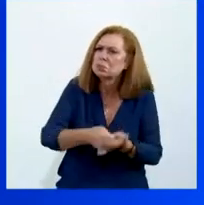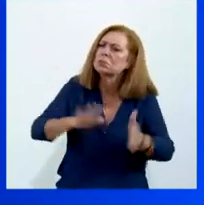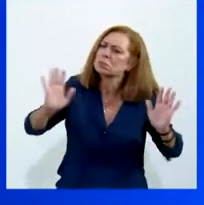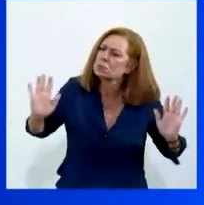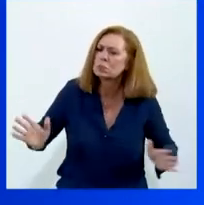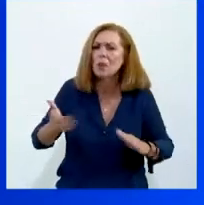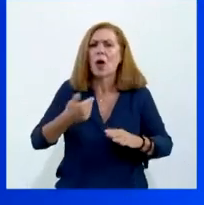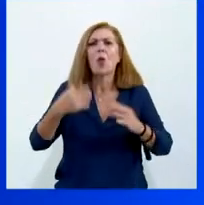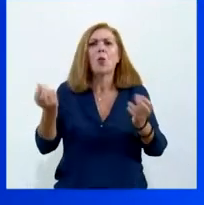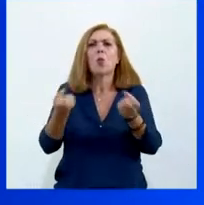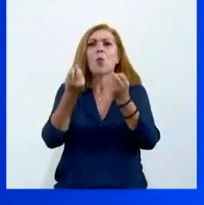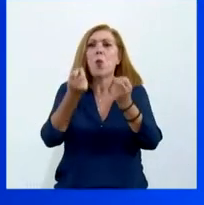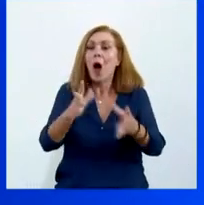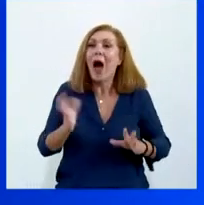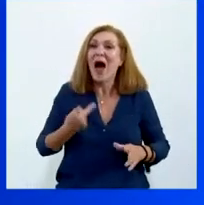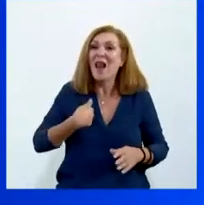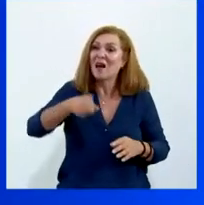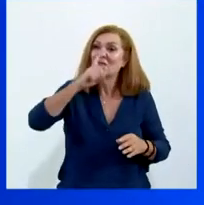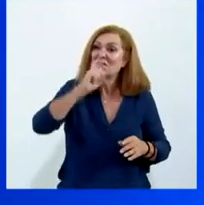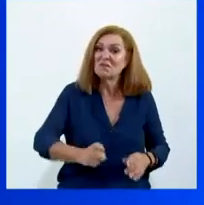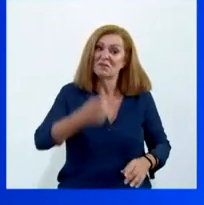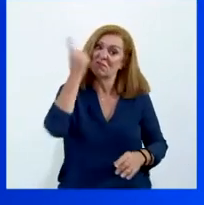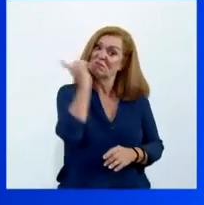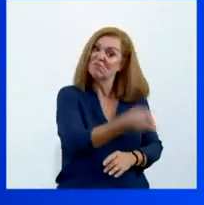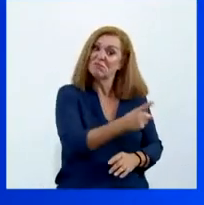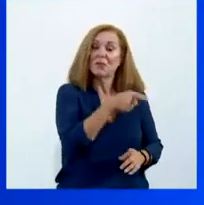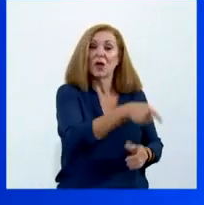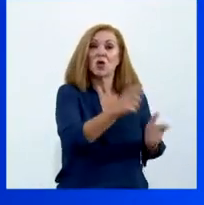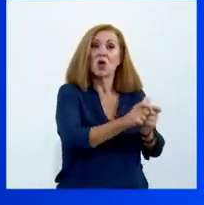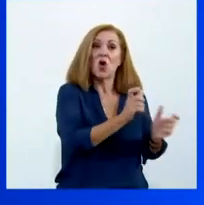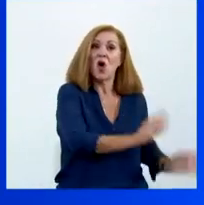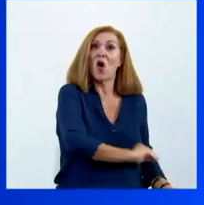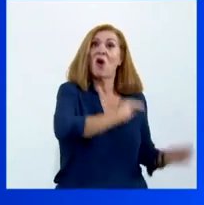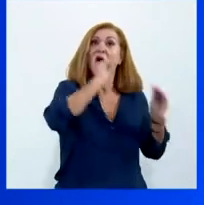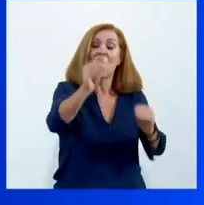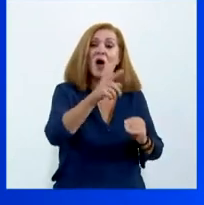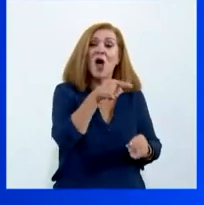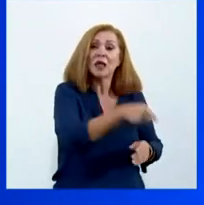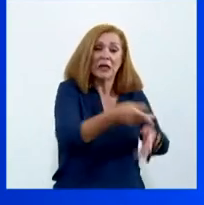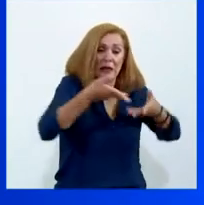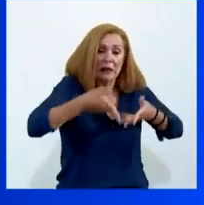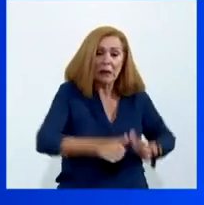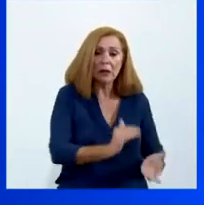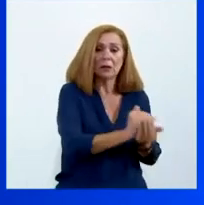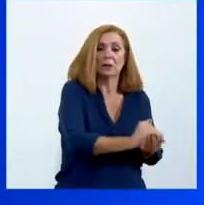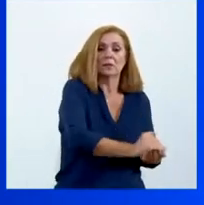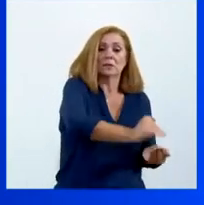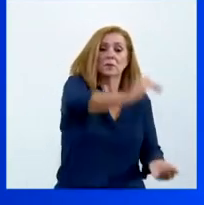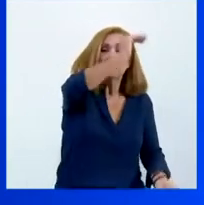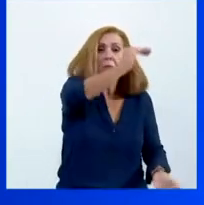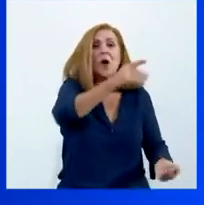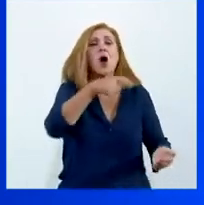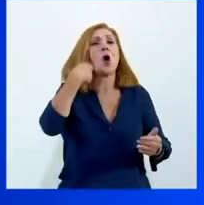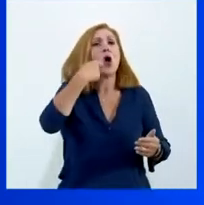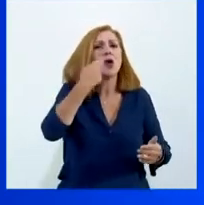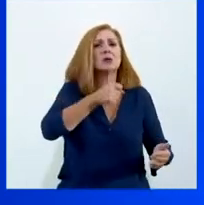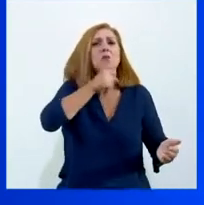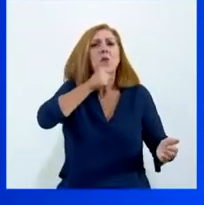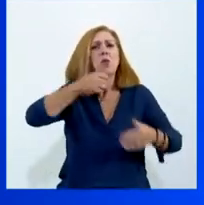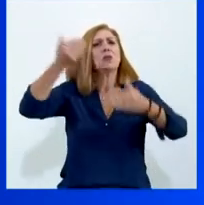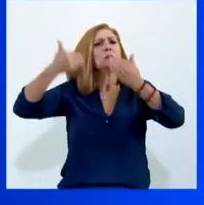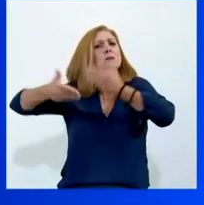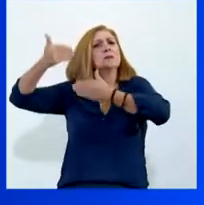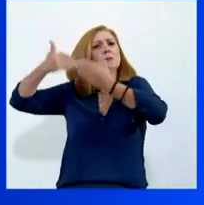άλλον ότι θα φύγει από το σπίτι του, από το χωριό του, εκεί που έχει μεγαλώσει, εκεί που έχουν ζήσει οι γονείς του, οι παππούδες του και οι γιαγιάδες